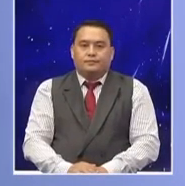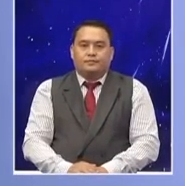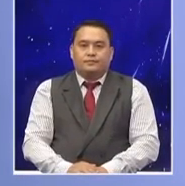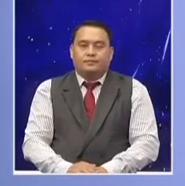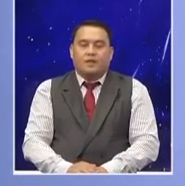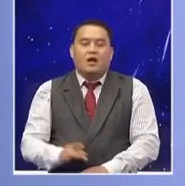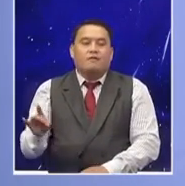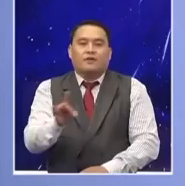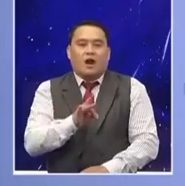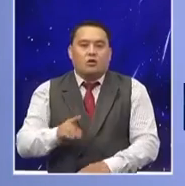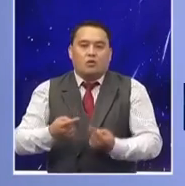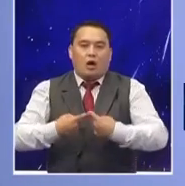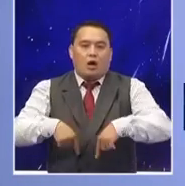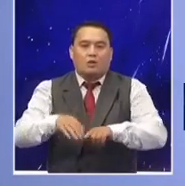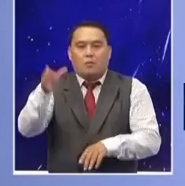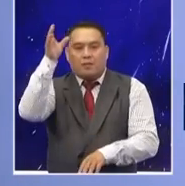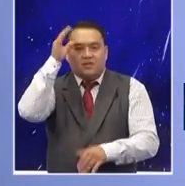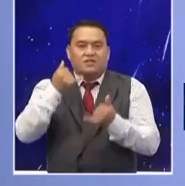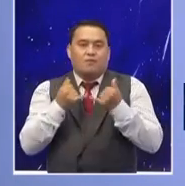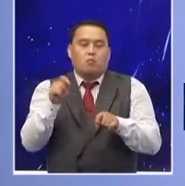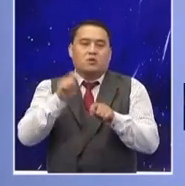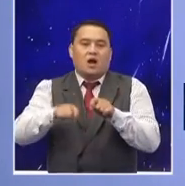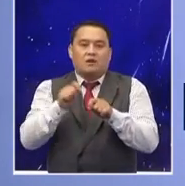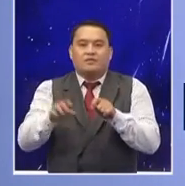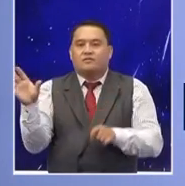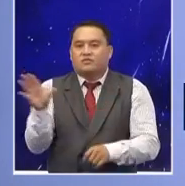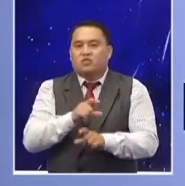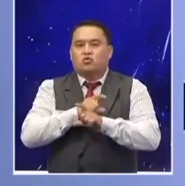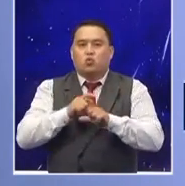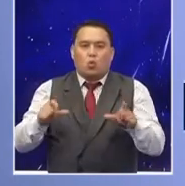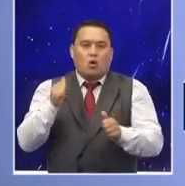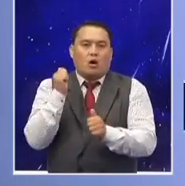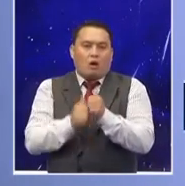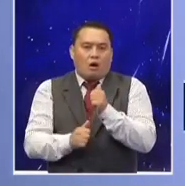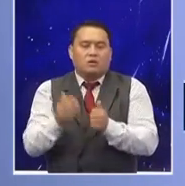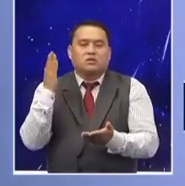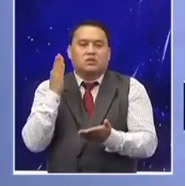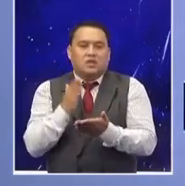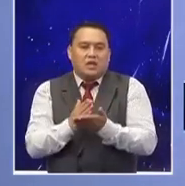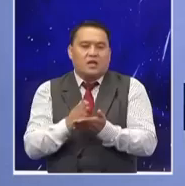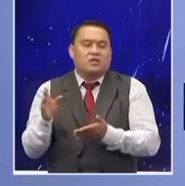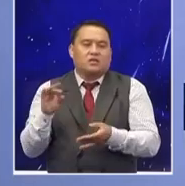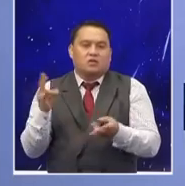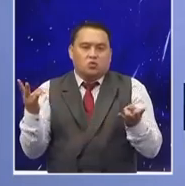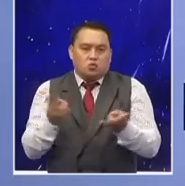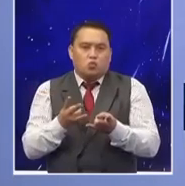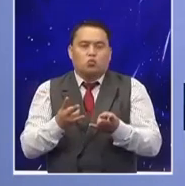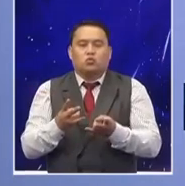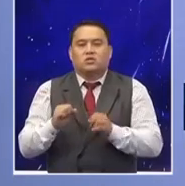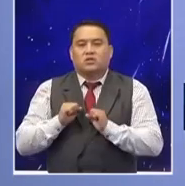районным отделом образования на сегодня проверены все школы в каждом учебном заведении имеются все необходимые средства